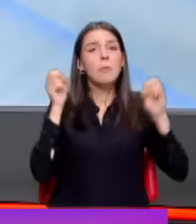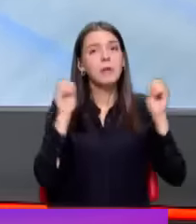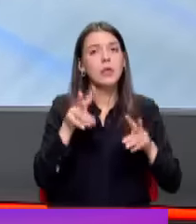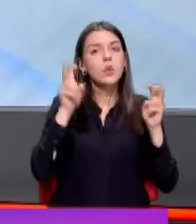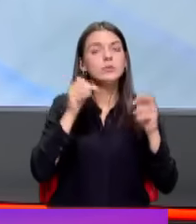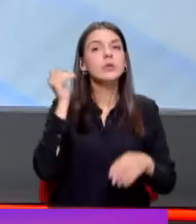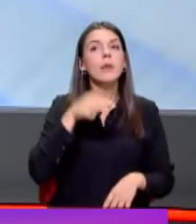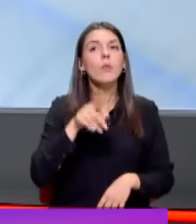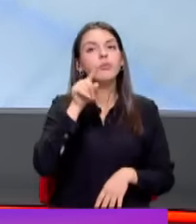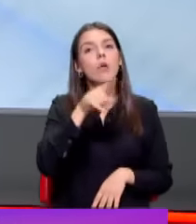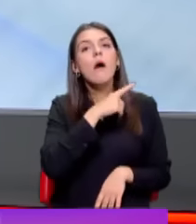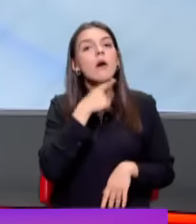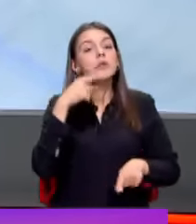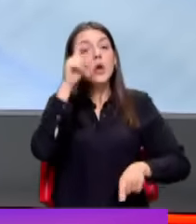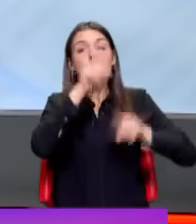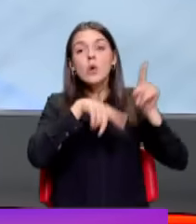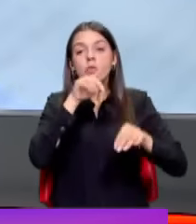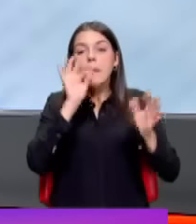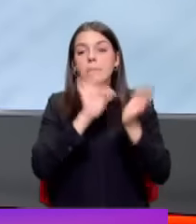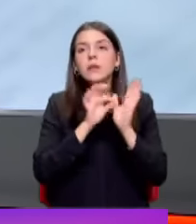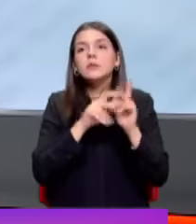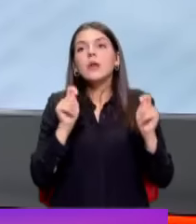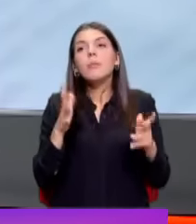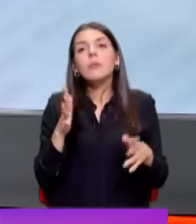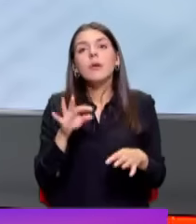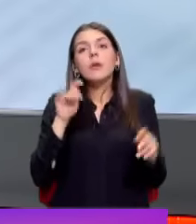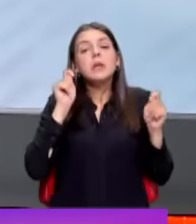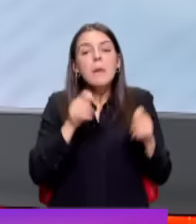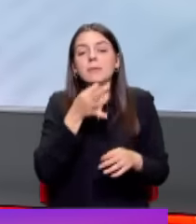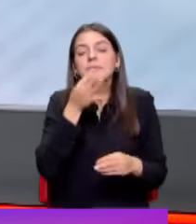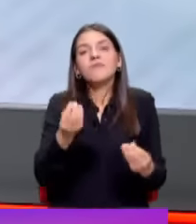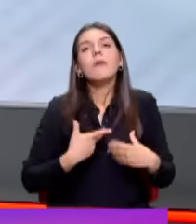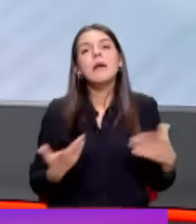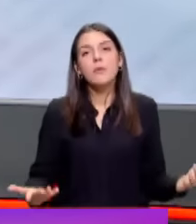gelmiyor. Bunu asla gündem maddesi yapamıyoruz, yaptırmıyorlar.